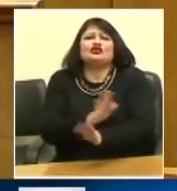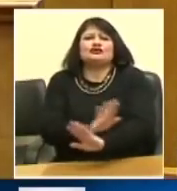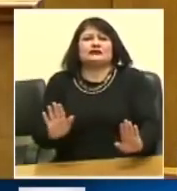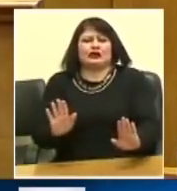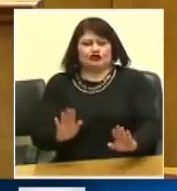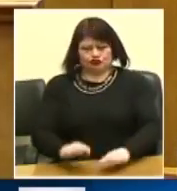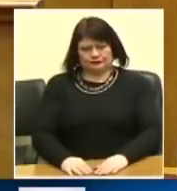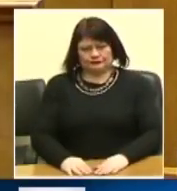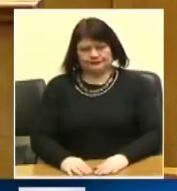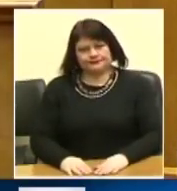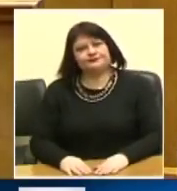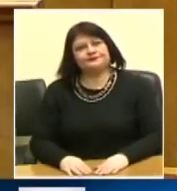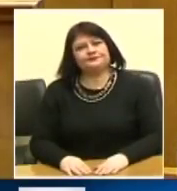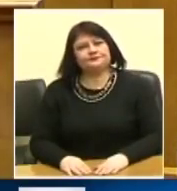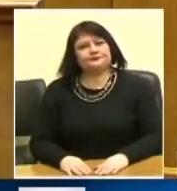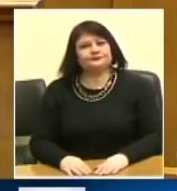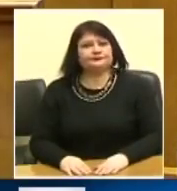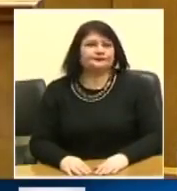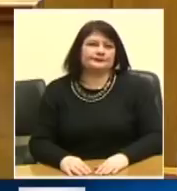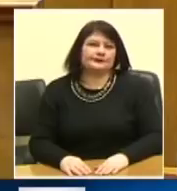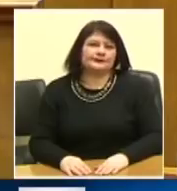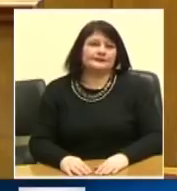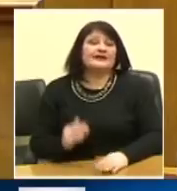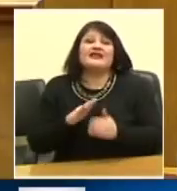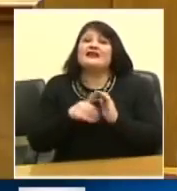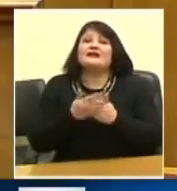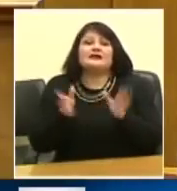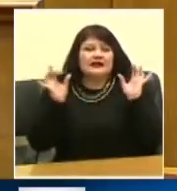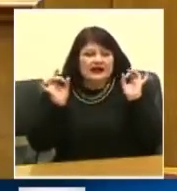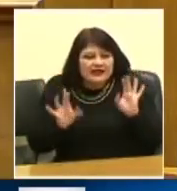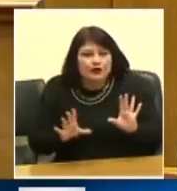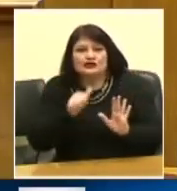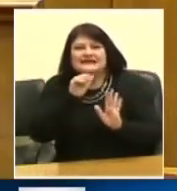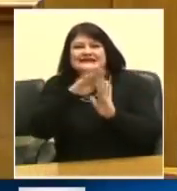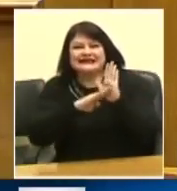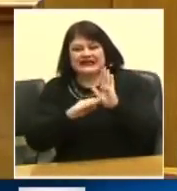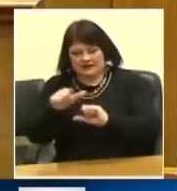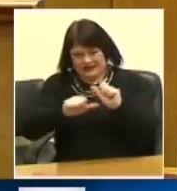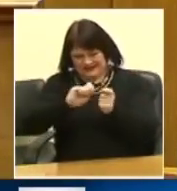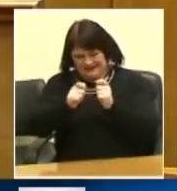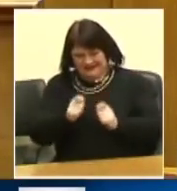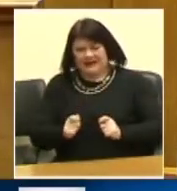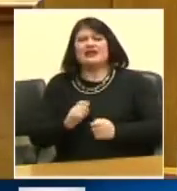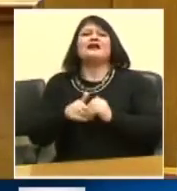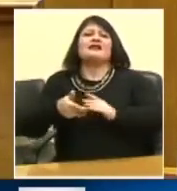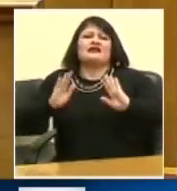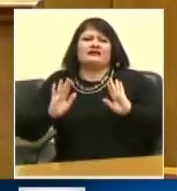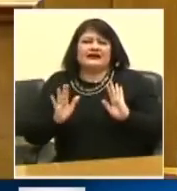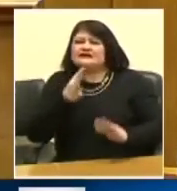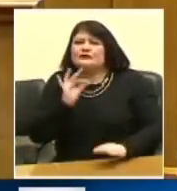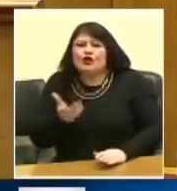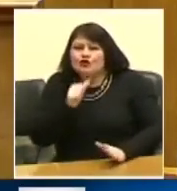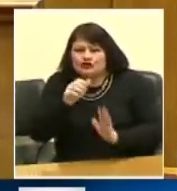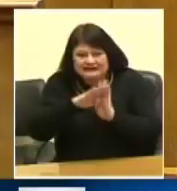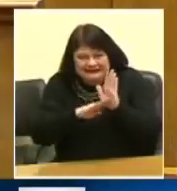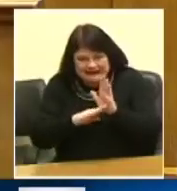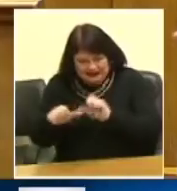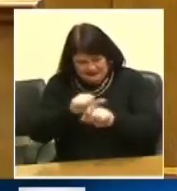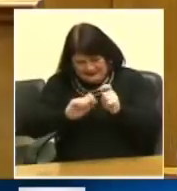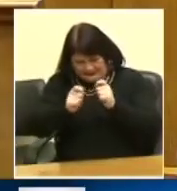Κύριε Βάγκη, άλλωστε, δεν σας ενδιαφέρει καθόλου η συνταγματική αναθεώρηση. Διότι η συνταγματική αναθεώρηση